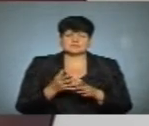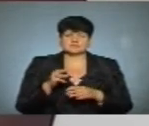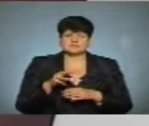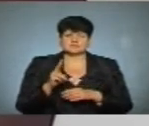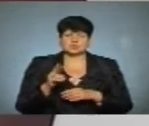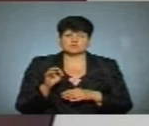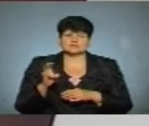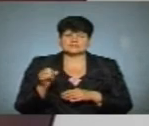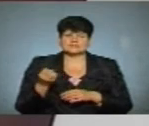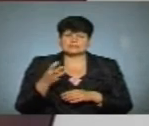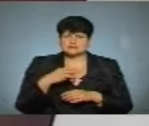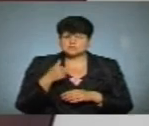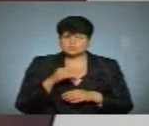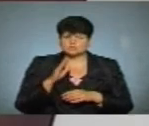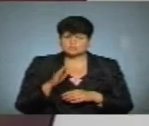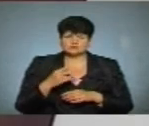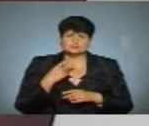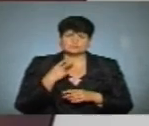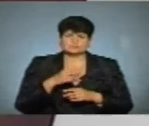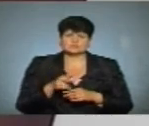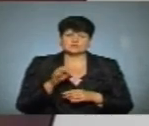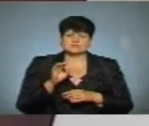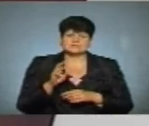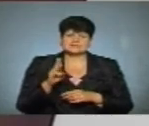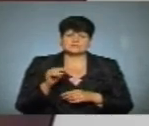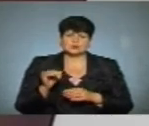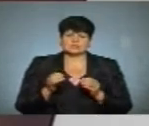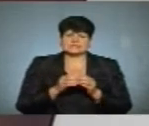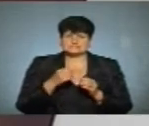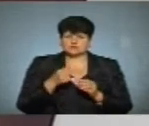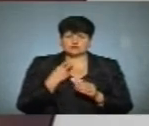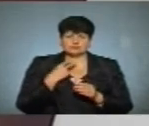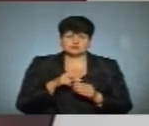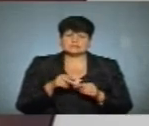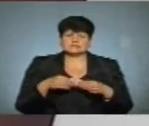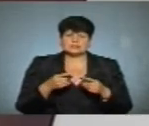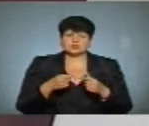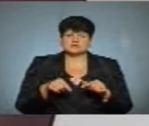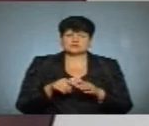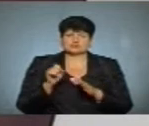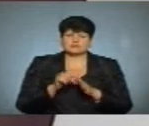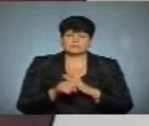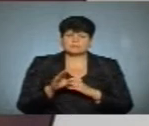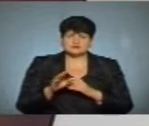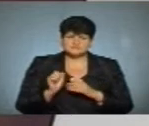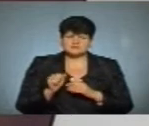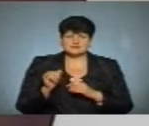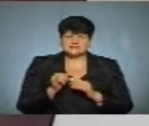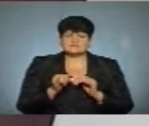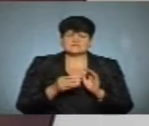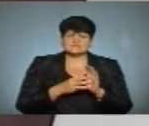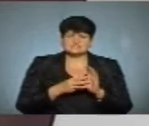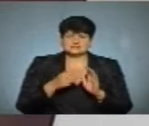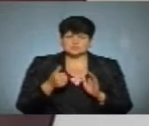Кондратенка. 13 років перебуватиме за ґратами Олексій Цимбалюк, 10 років тюрми дали організатору вбивства Олександру Закутньому та 8